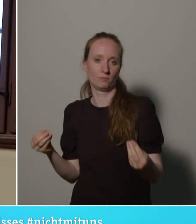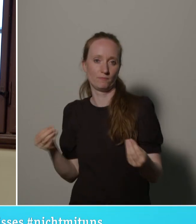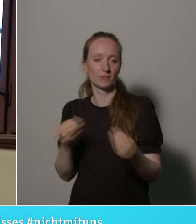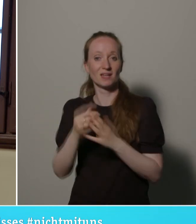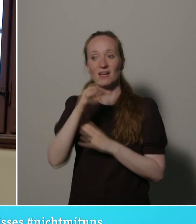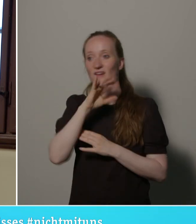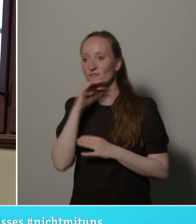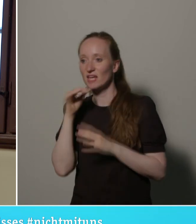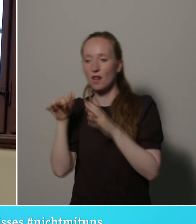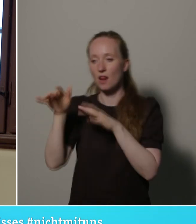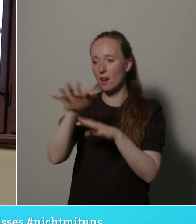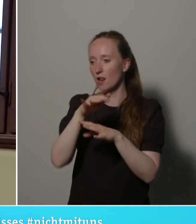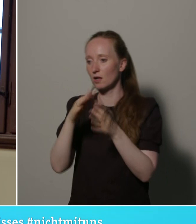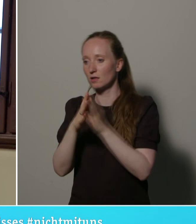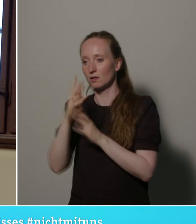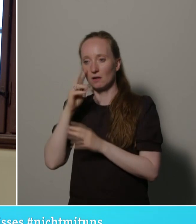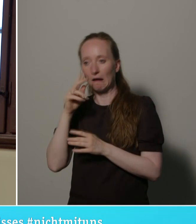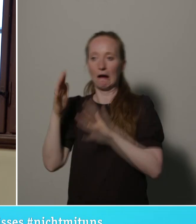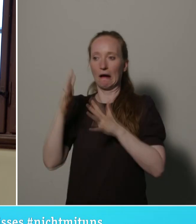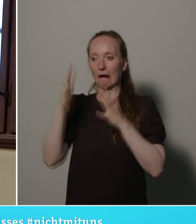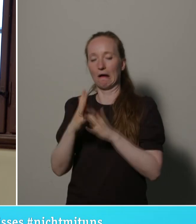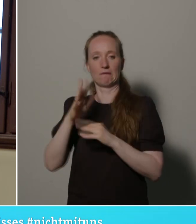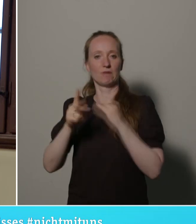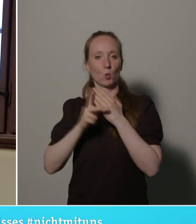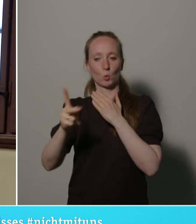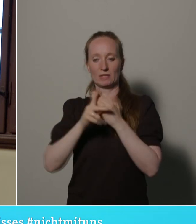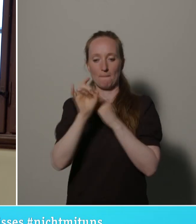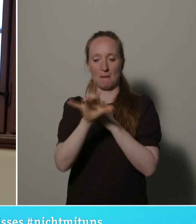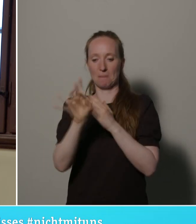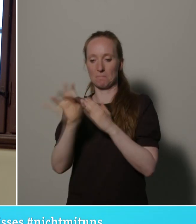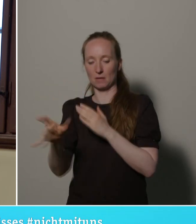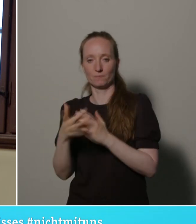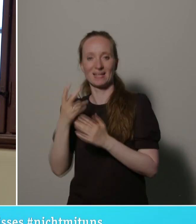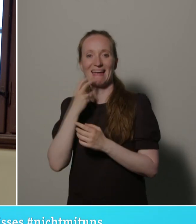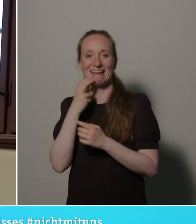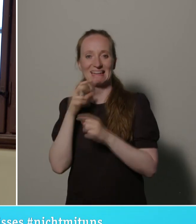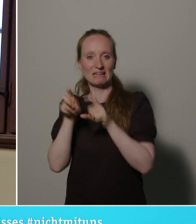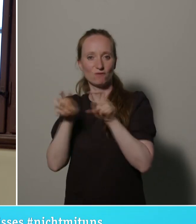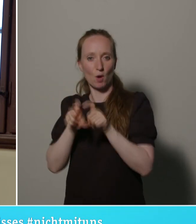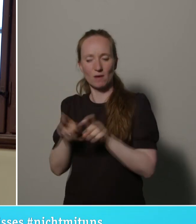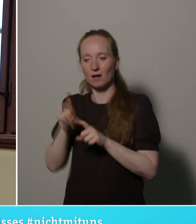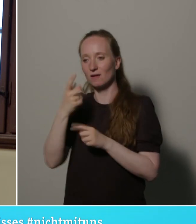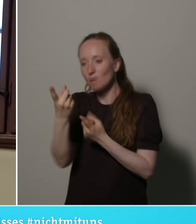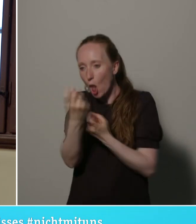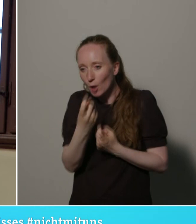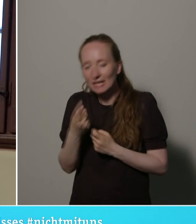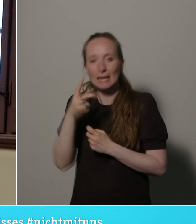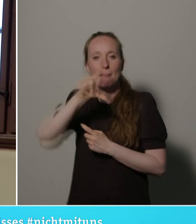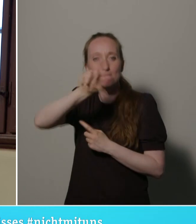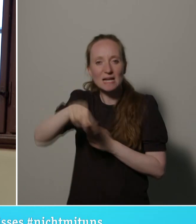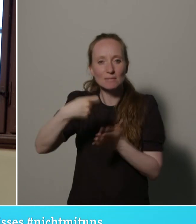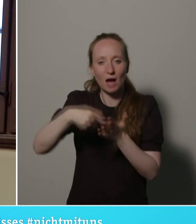gemacht haben und versucht haben, so schnell wie möglich ihre Kunden loszuwerden und die jetzt schon wieder dabei sind, mit Billigpreisen und Kunden zu